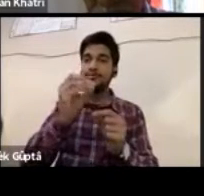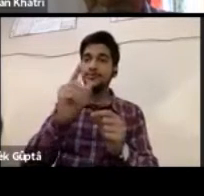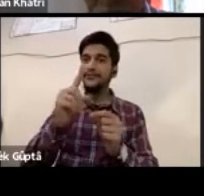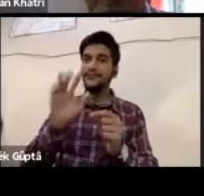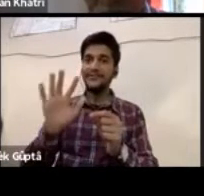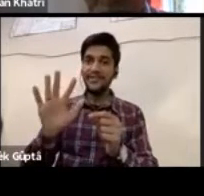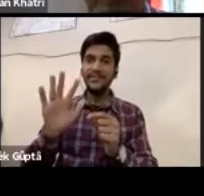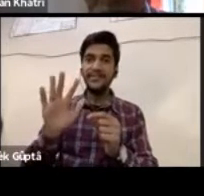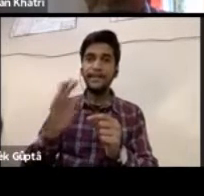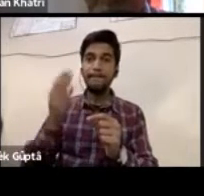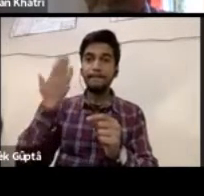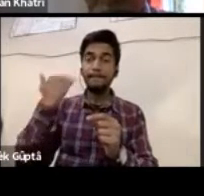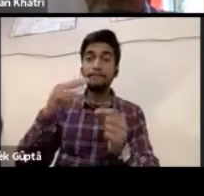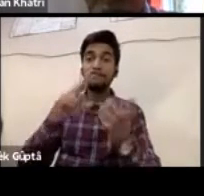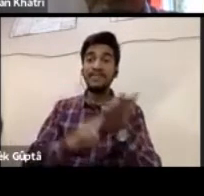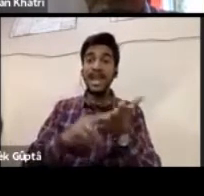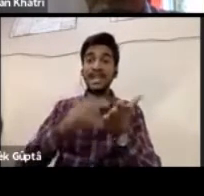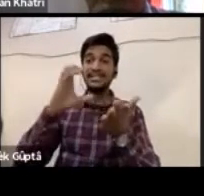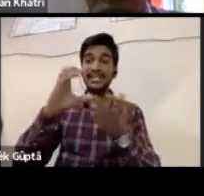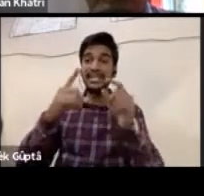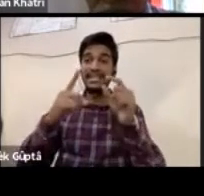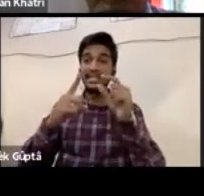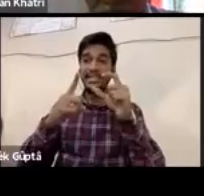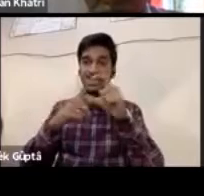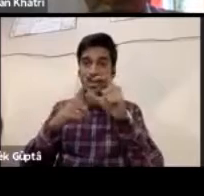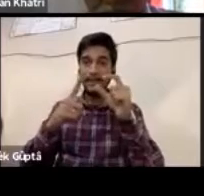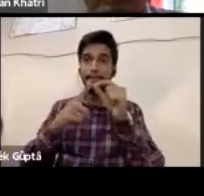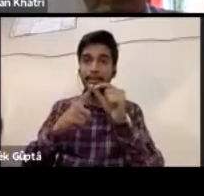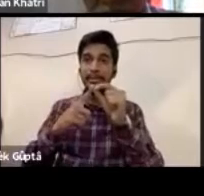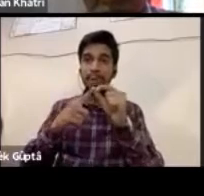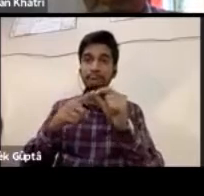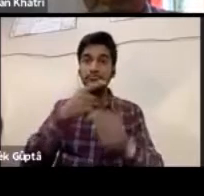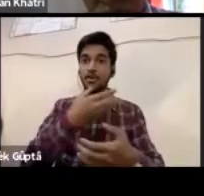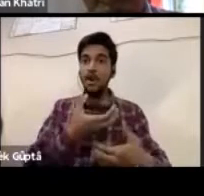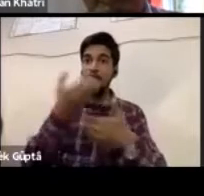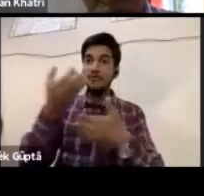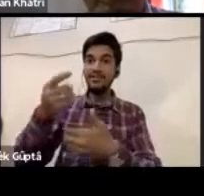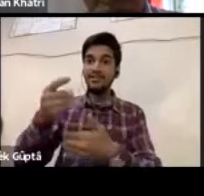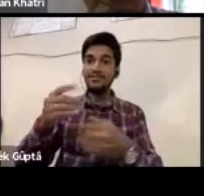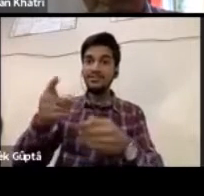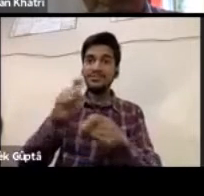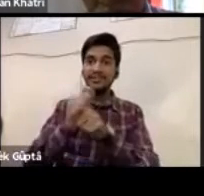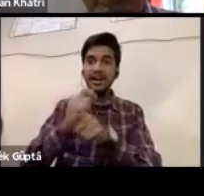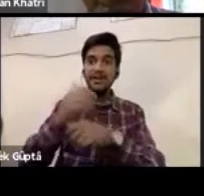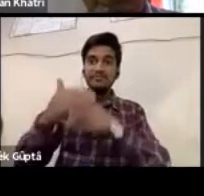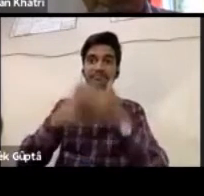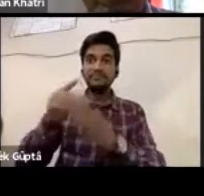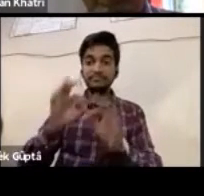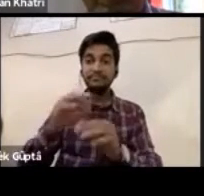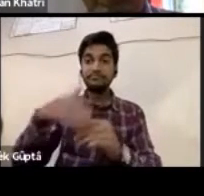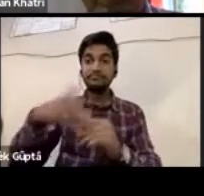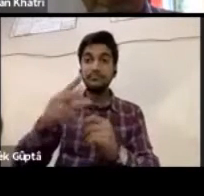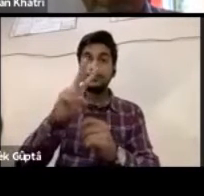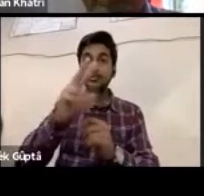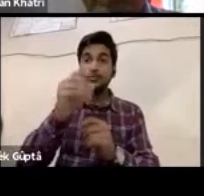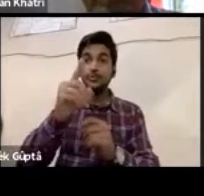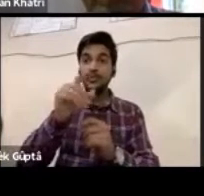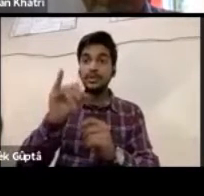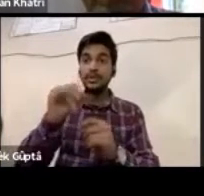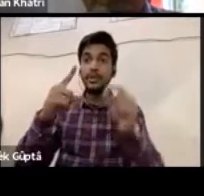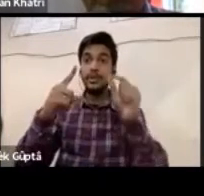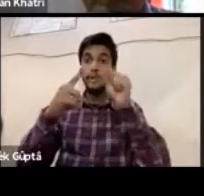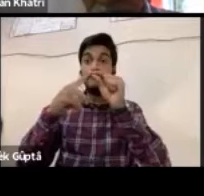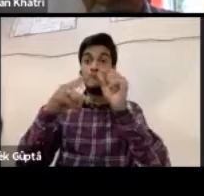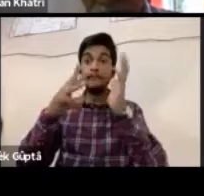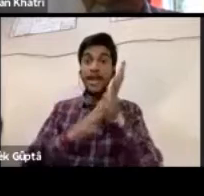मुझे NCPDP का यूनिवर्सल डिजाइन अवार्ड भी मिला, एंड 2016 में प्रेसिडेंट्स अवार्ड भी मिला, नेशनल